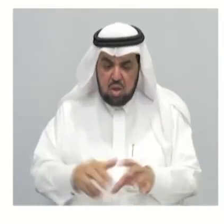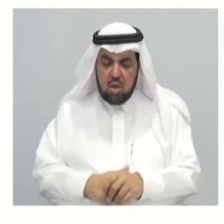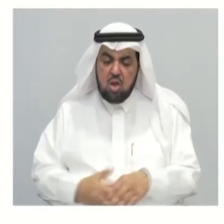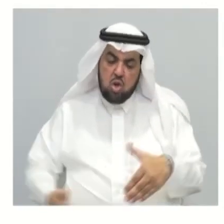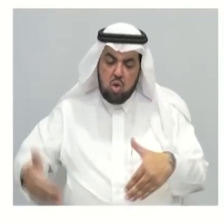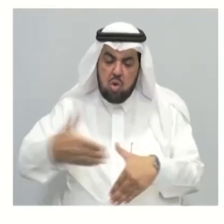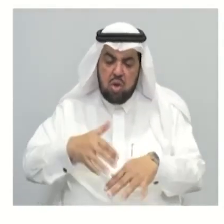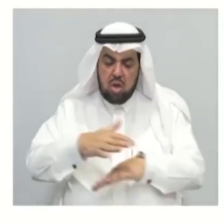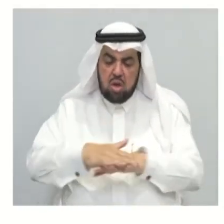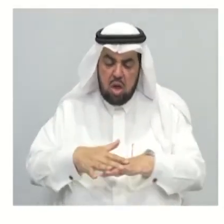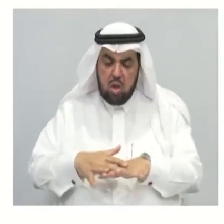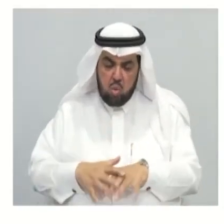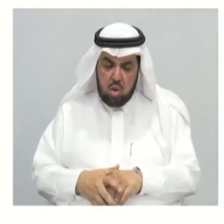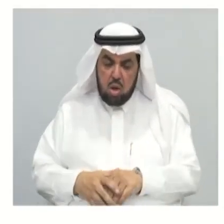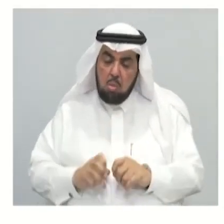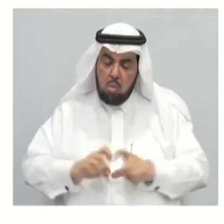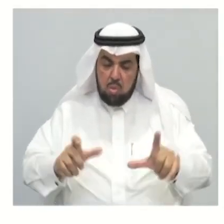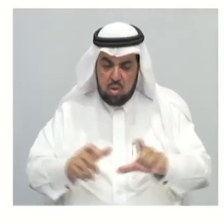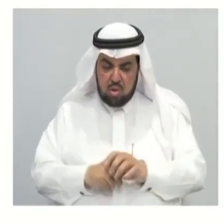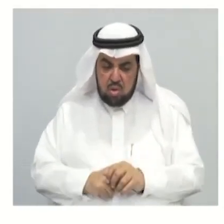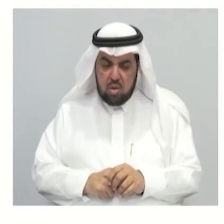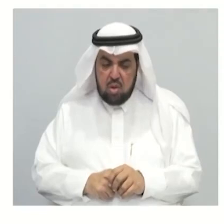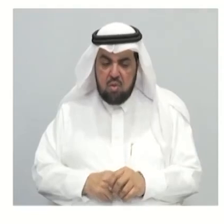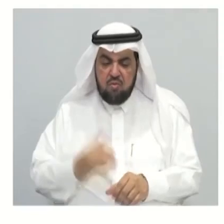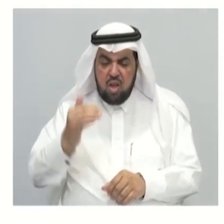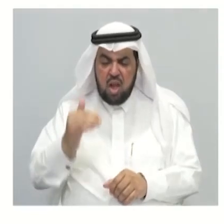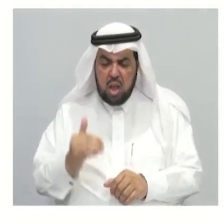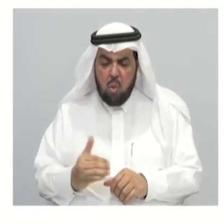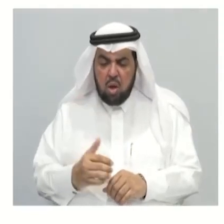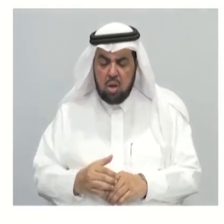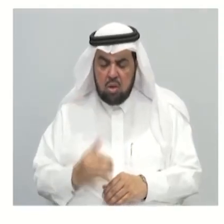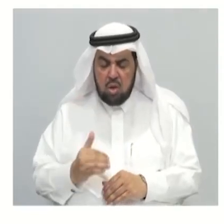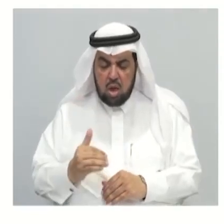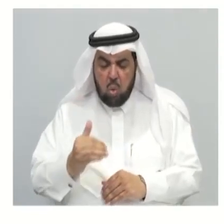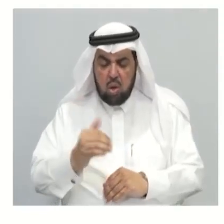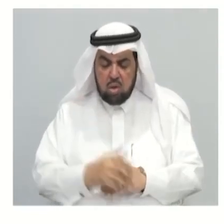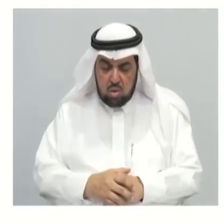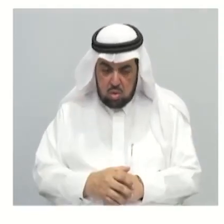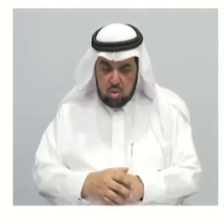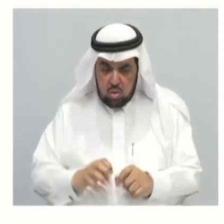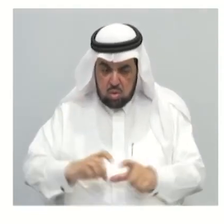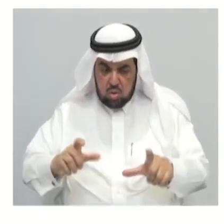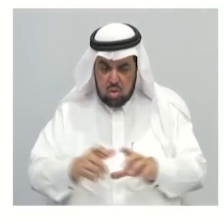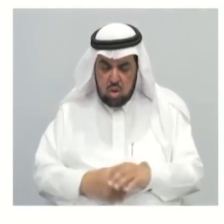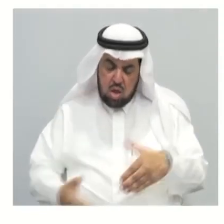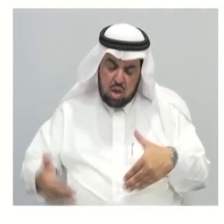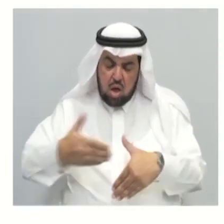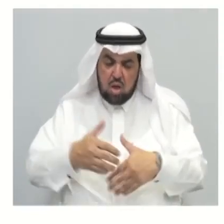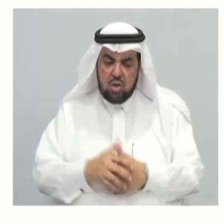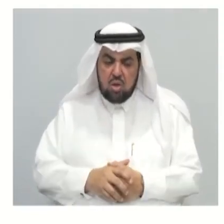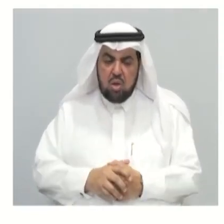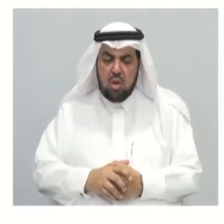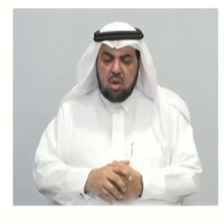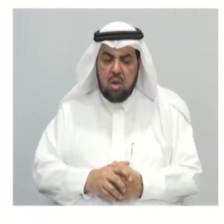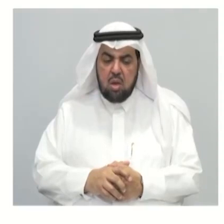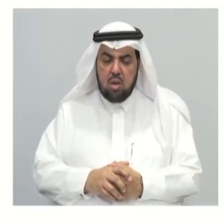فيدر الجدول مباشره في الخطوات نلاحظ لدينا ادراج